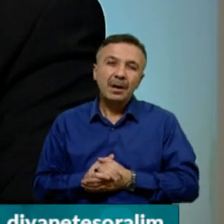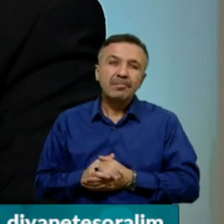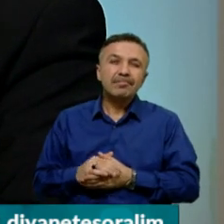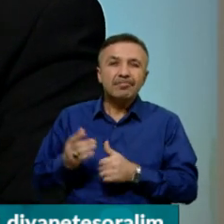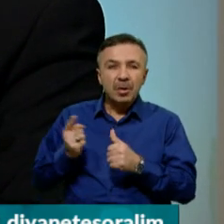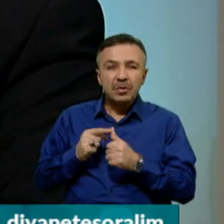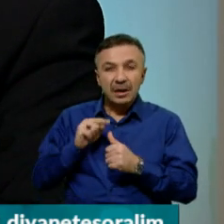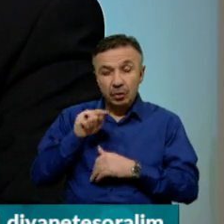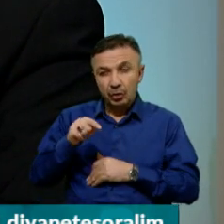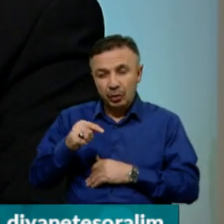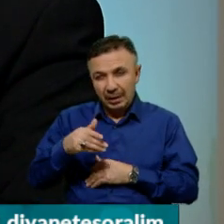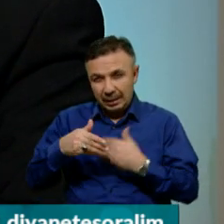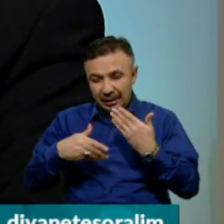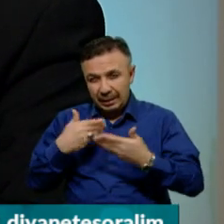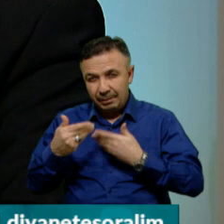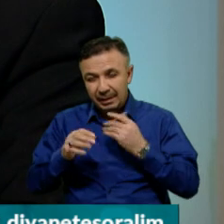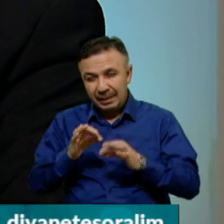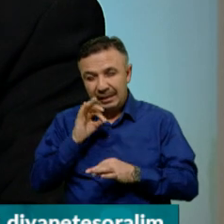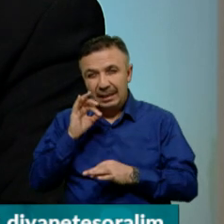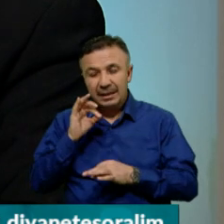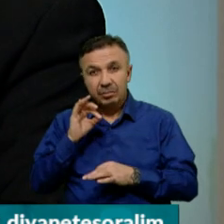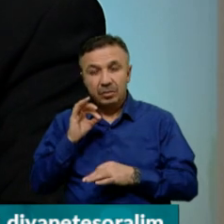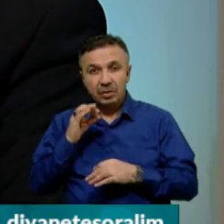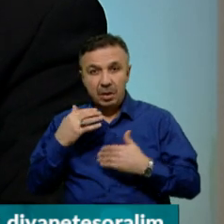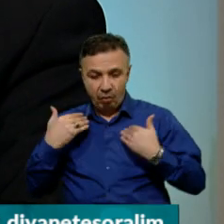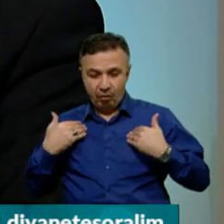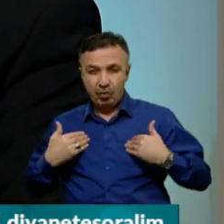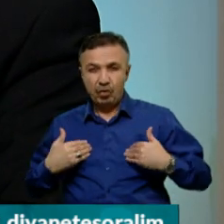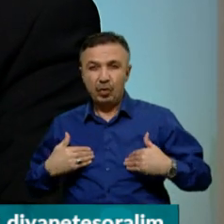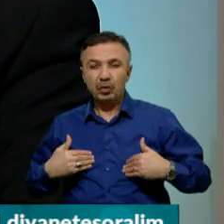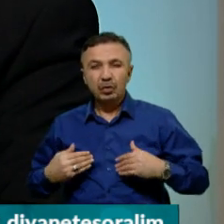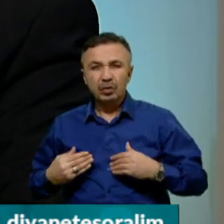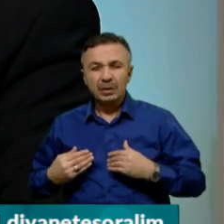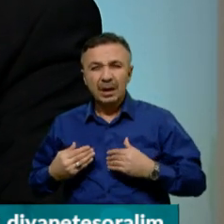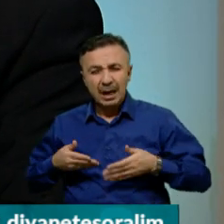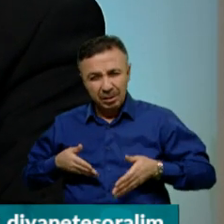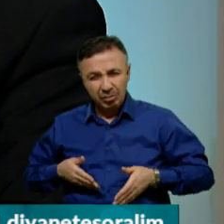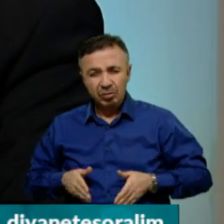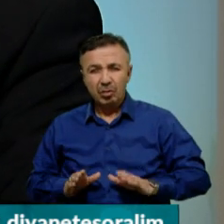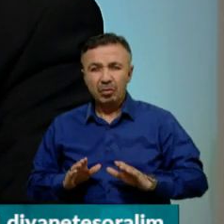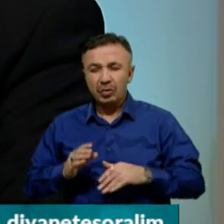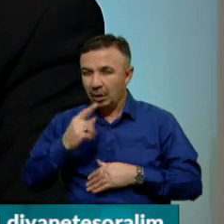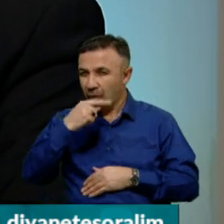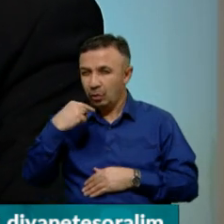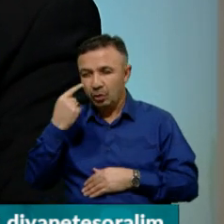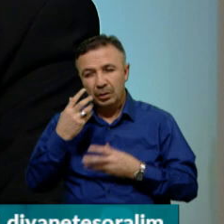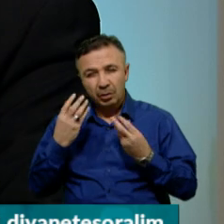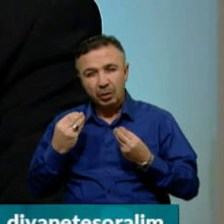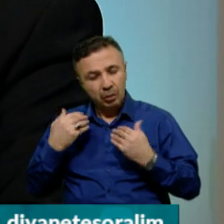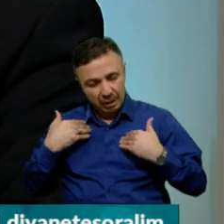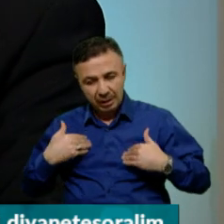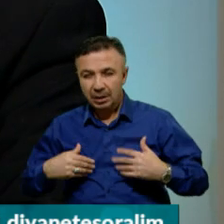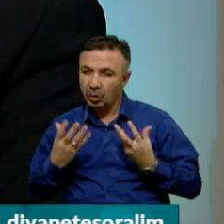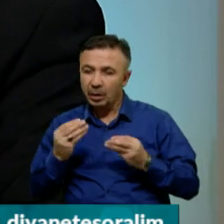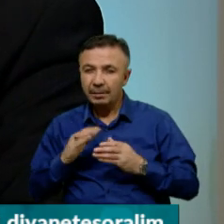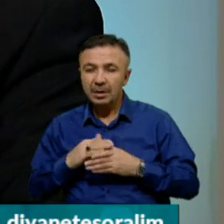söyleyebiliriz insanın vücudunda doğuştan bu yüzünde olabilir başka azalarında olabilir Doğuştan